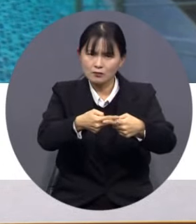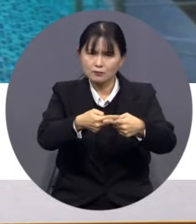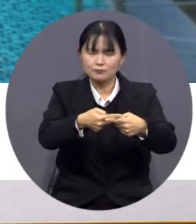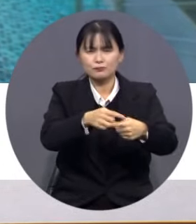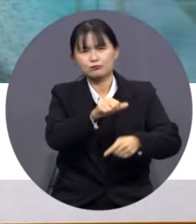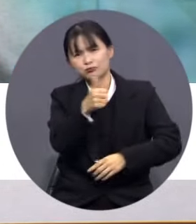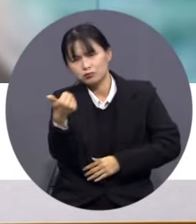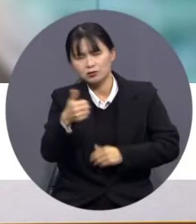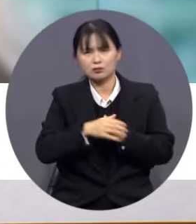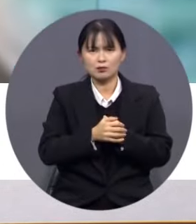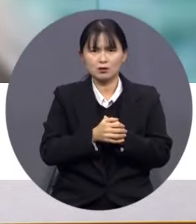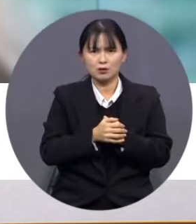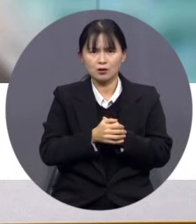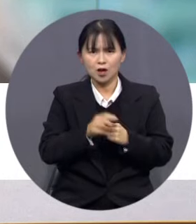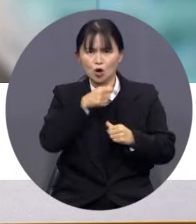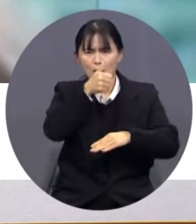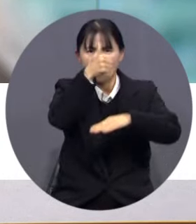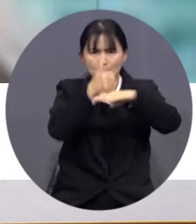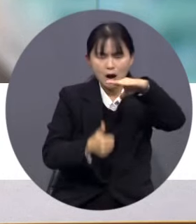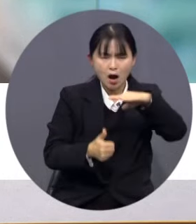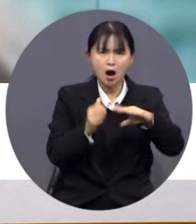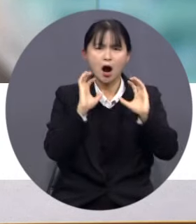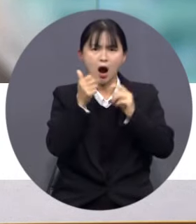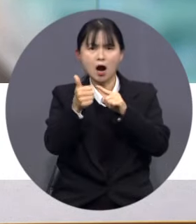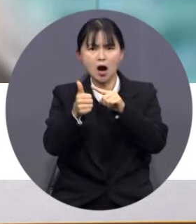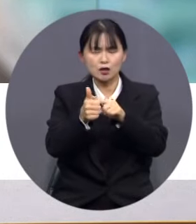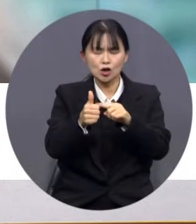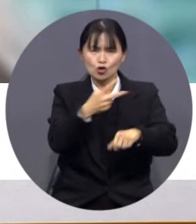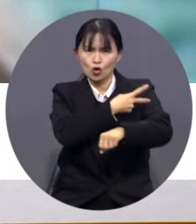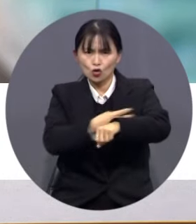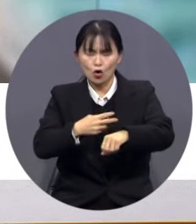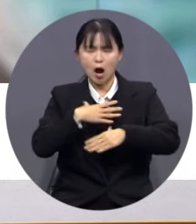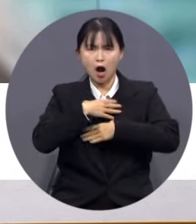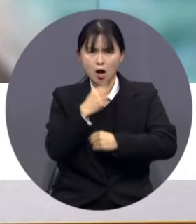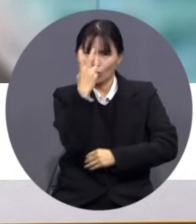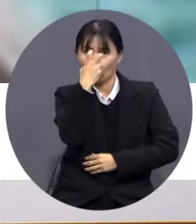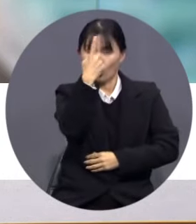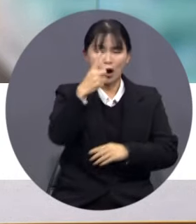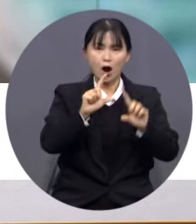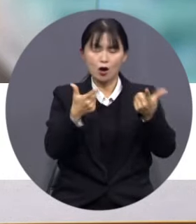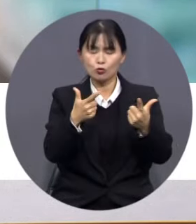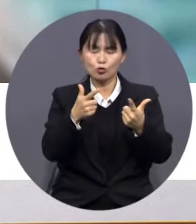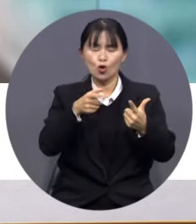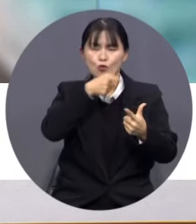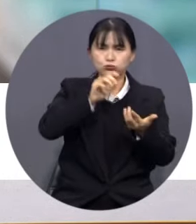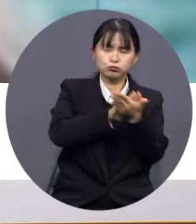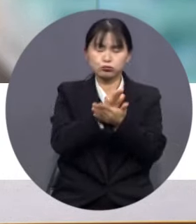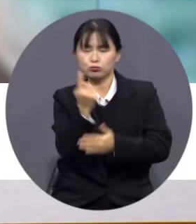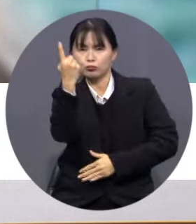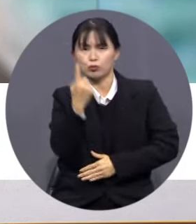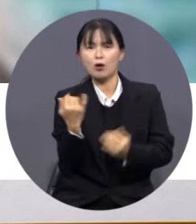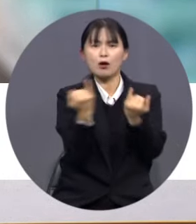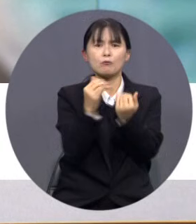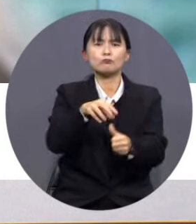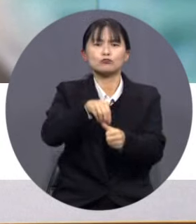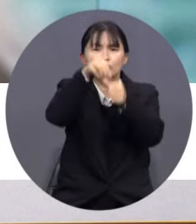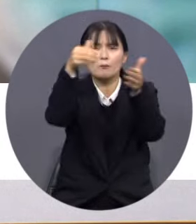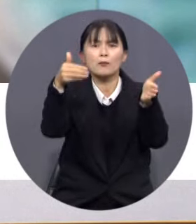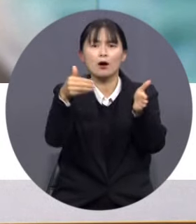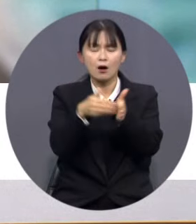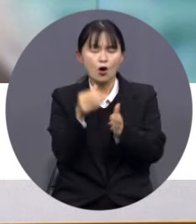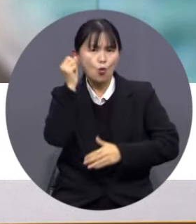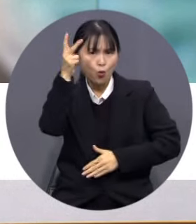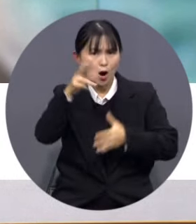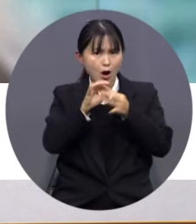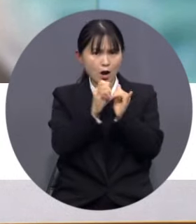숨졌습니다. 이 당시 물에 빠졌던 아이는 수영장 안전요원이 아닌 물놀이를 왔던 여성이 구했는데요.